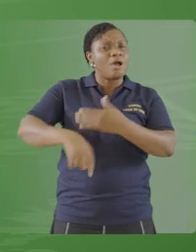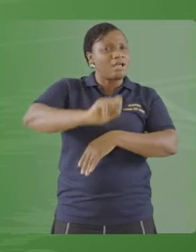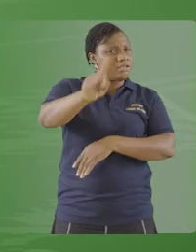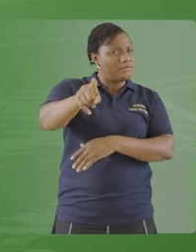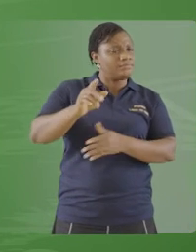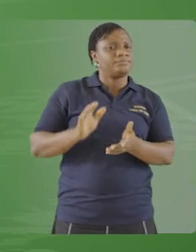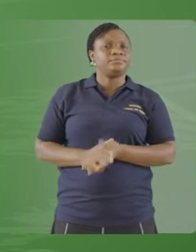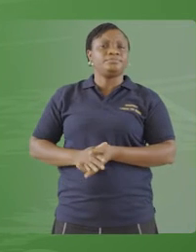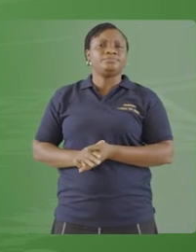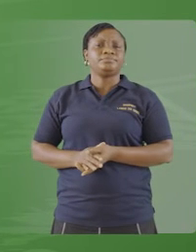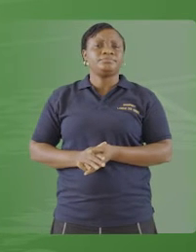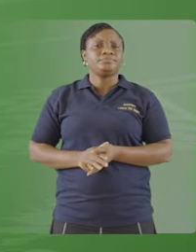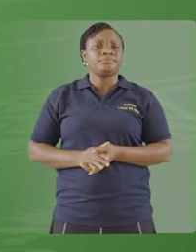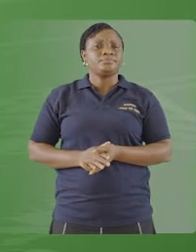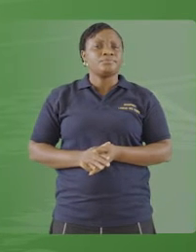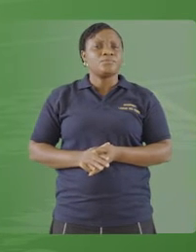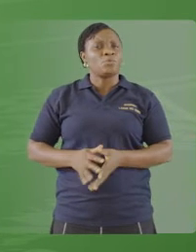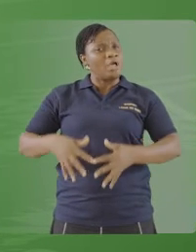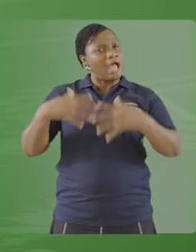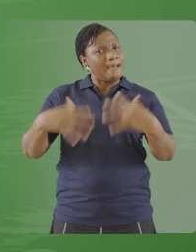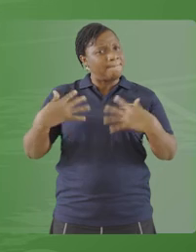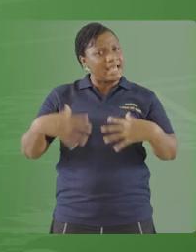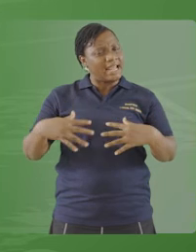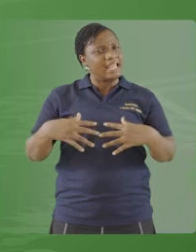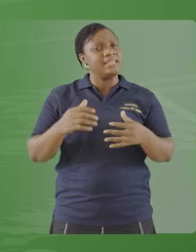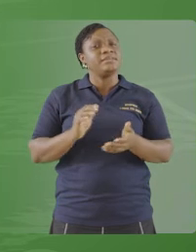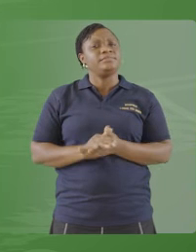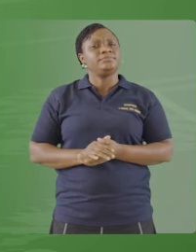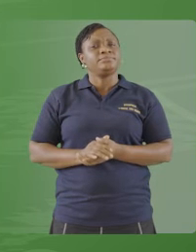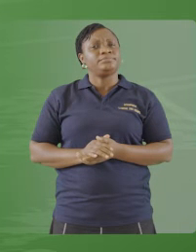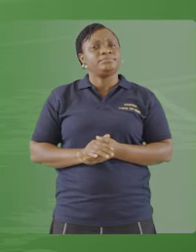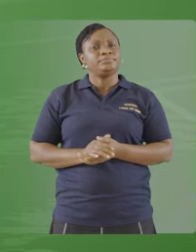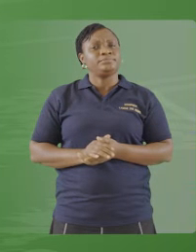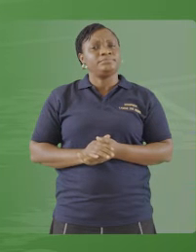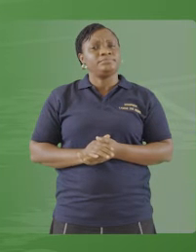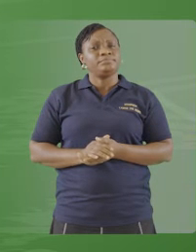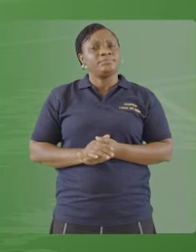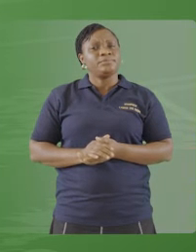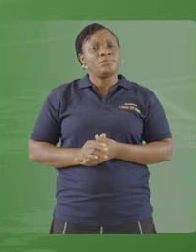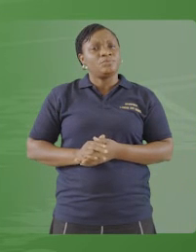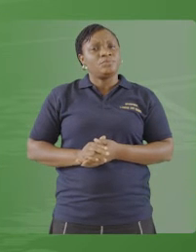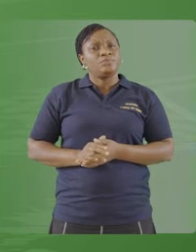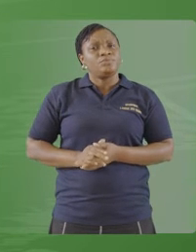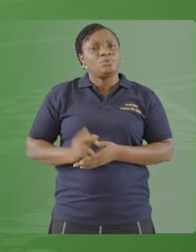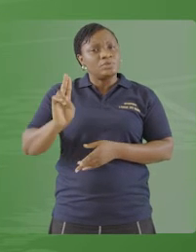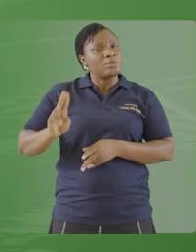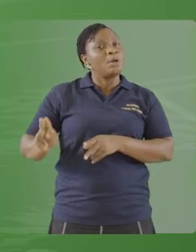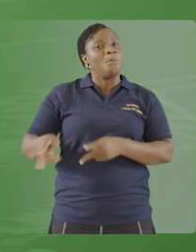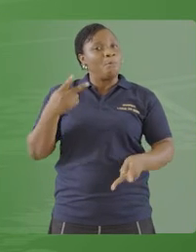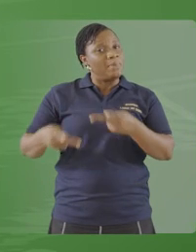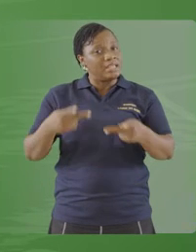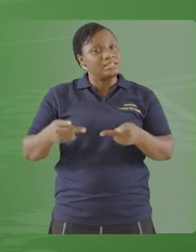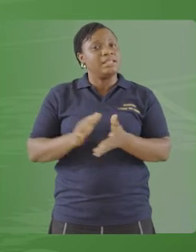c'est? La balance est un appareil qui sert à faire des pesées, à